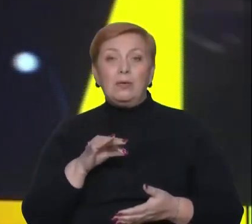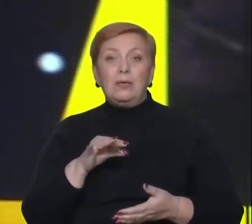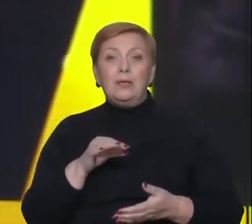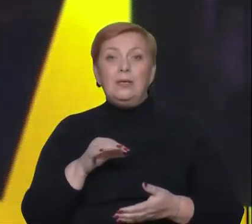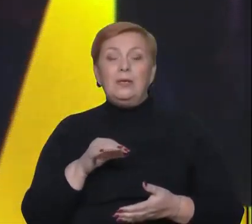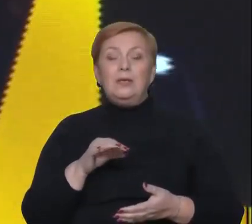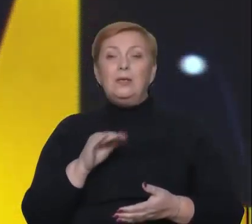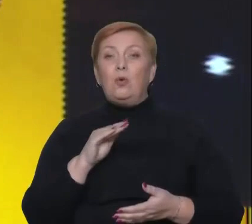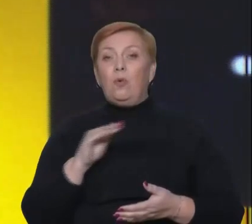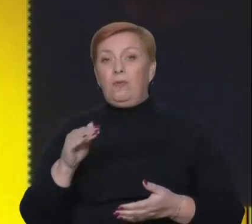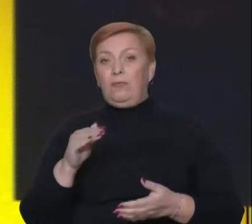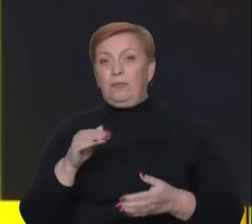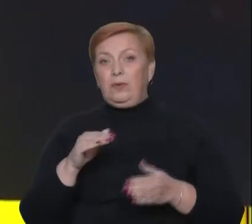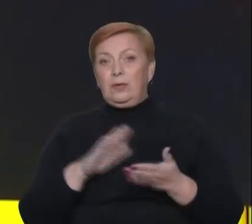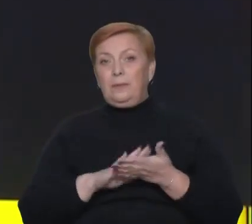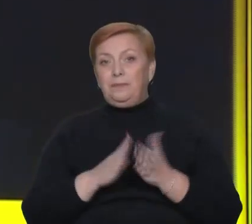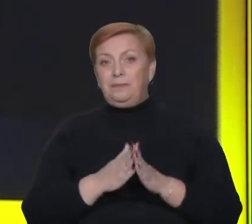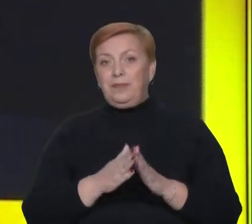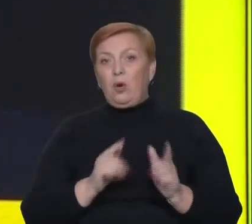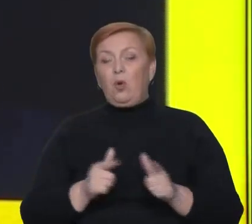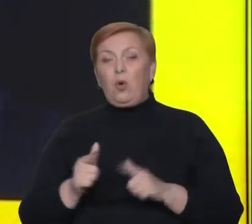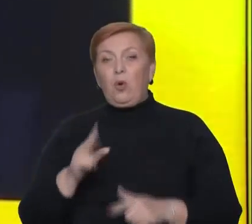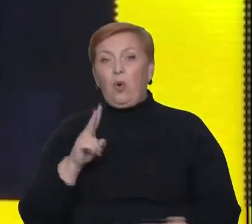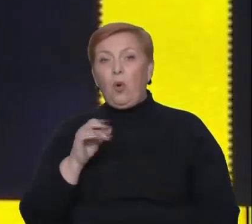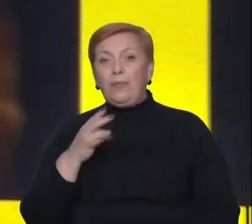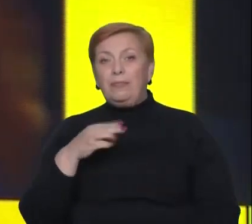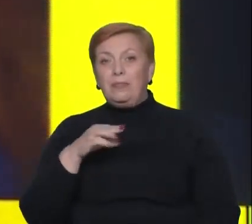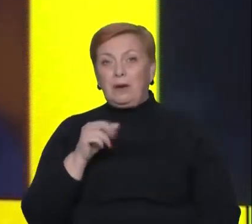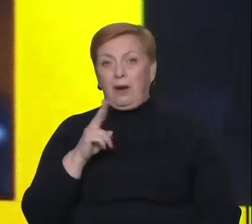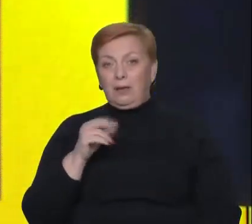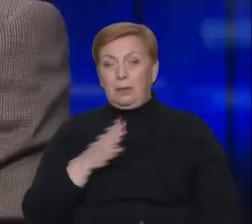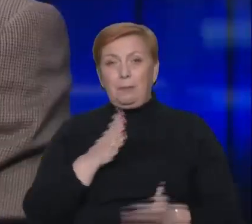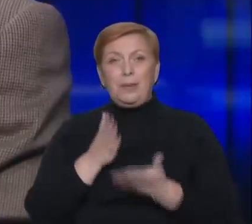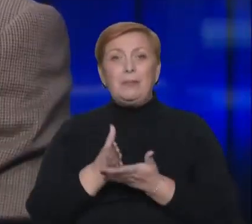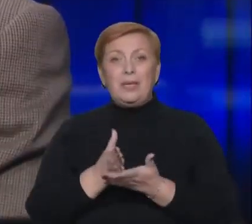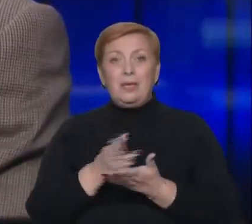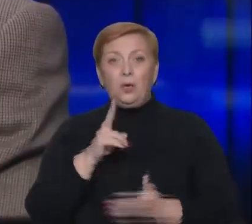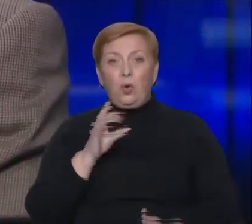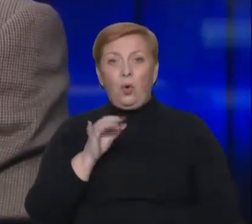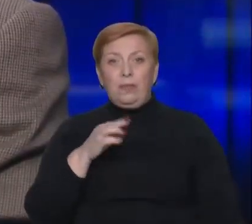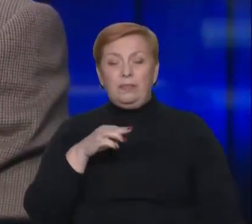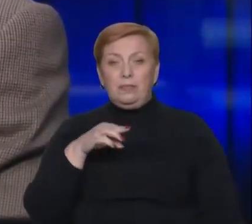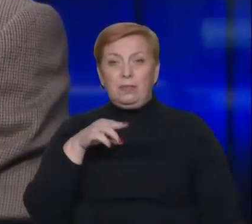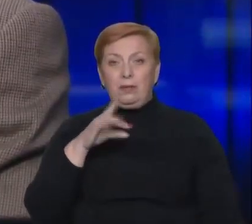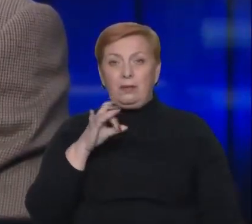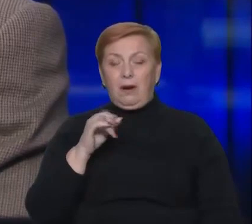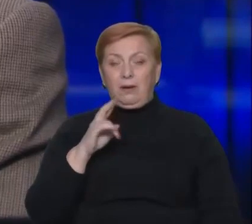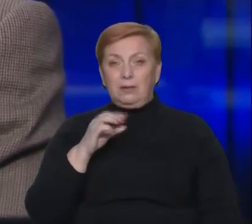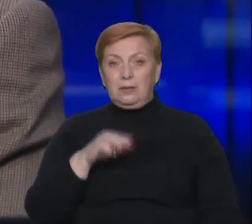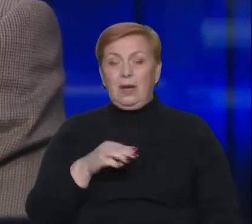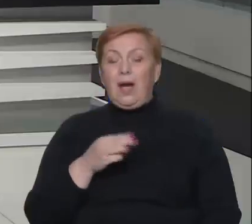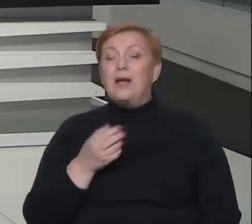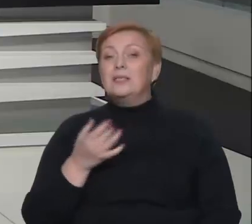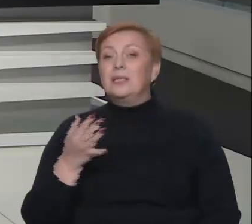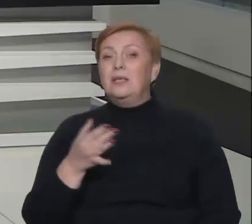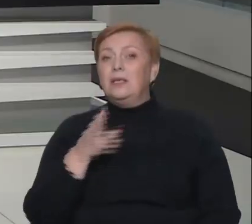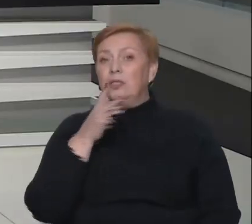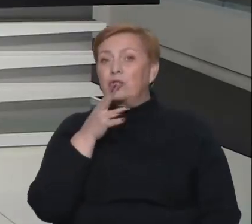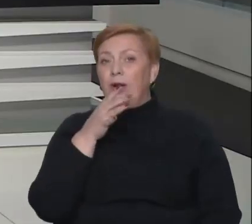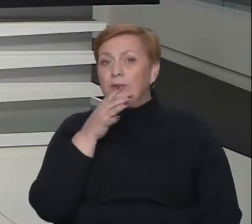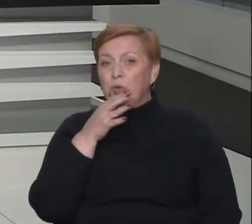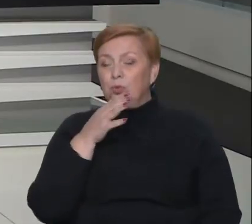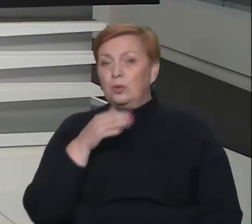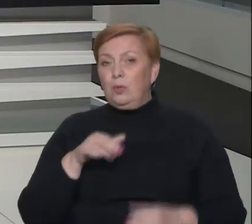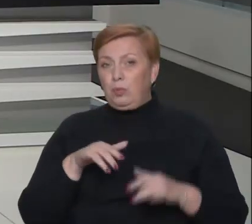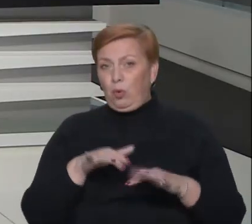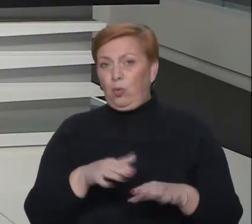такий кодифікацію, вона може постачати Збройним силам напряму по контракту. Тобто, скільки вже... от часу проходить зазвичай оцей процес